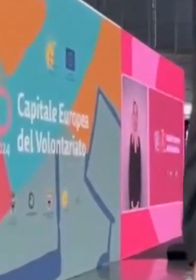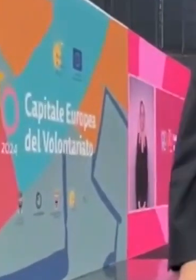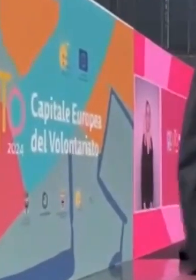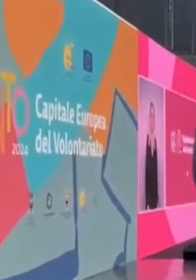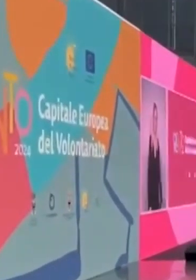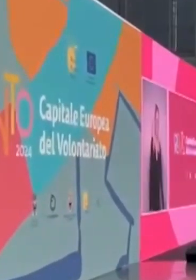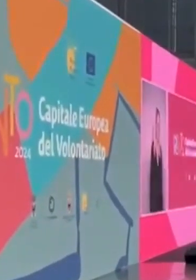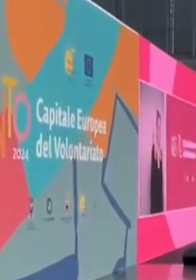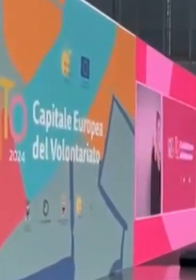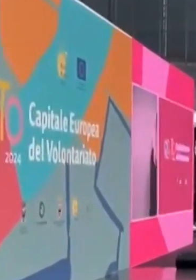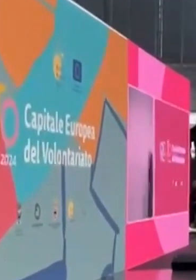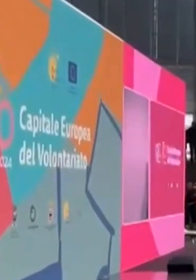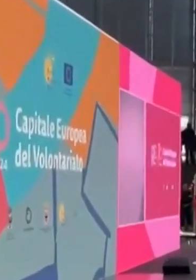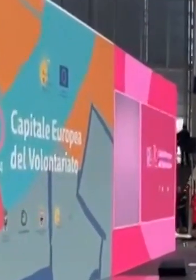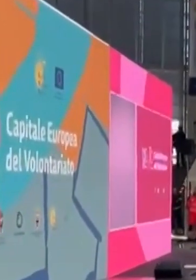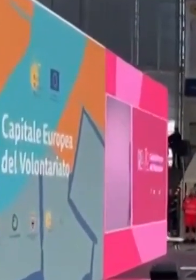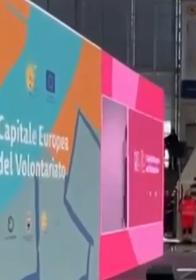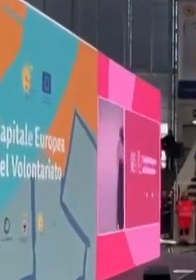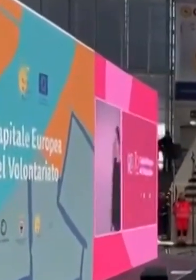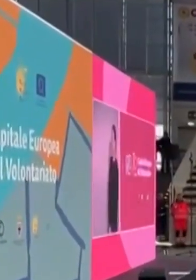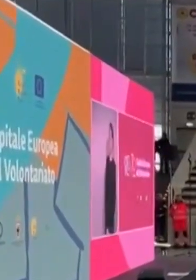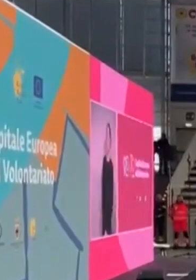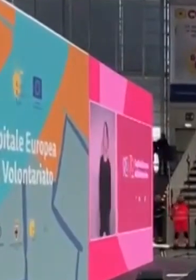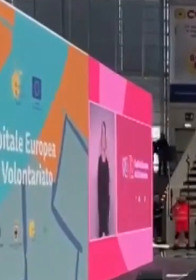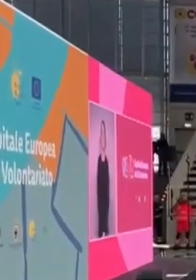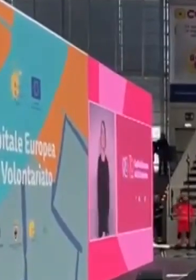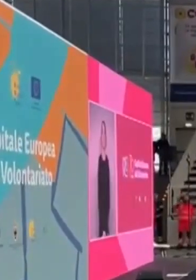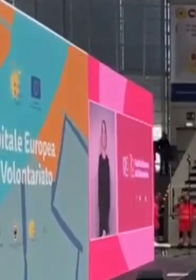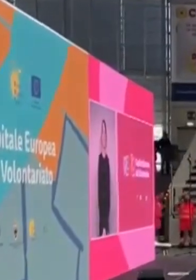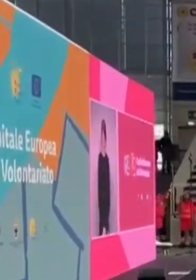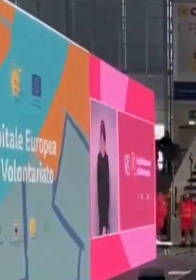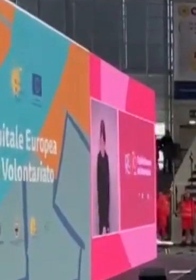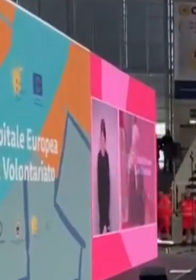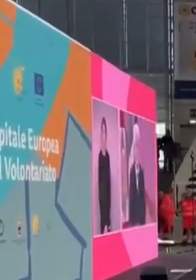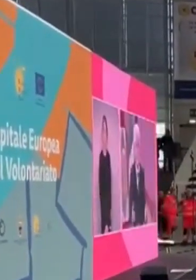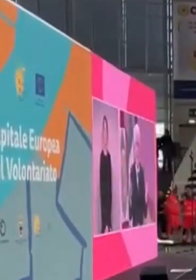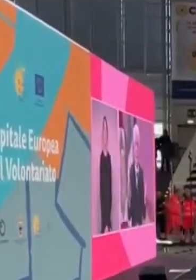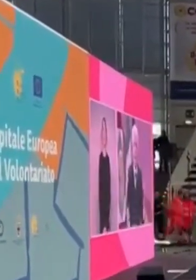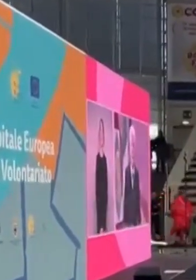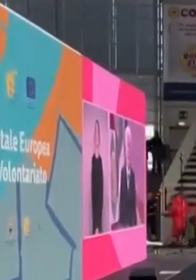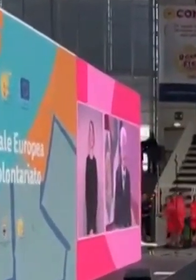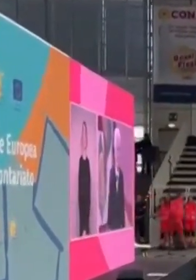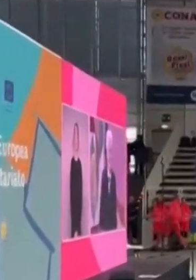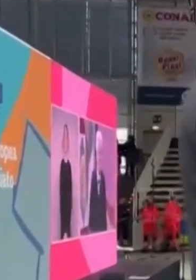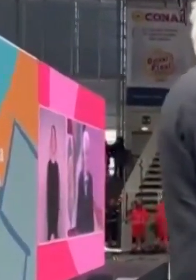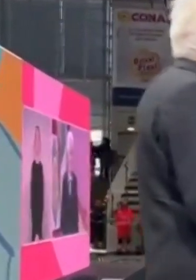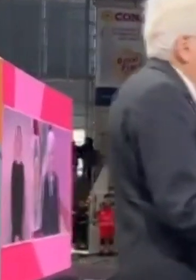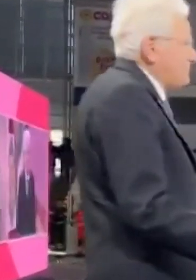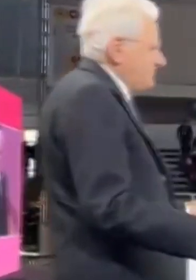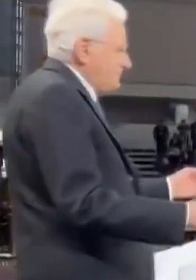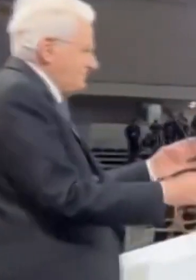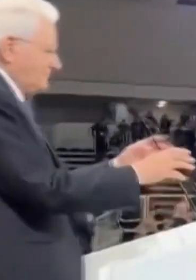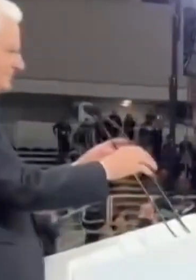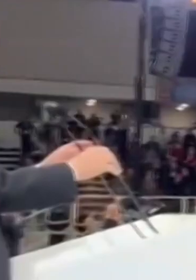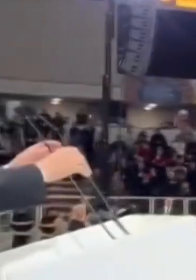l'importanza del volontariato. Un discorso di più di 20 minuti interrotto da applausi continui. Caloroso il saluto al sindaco